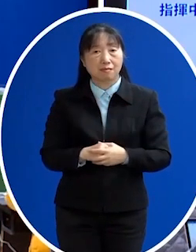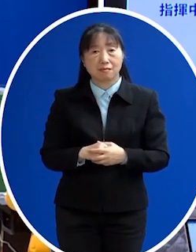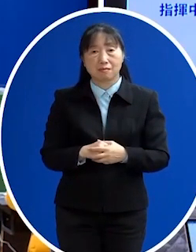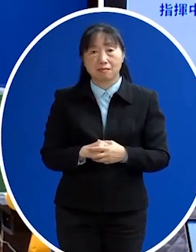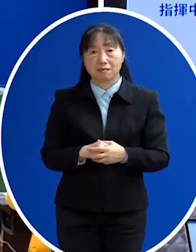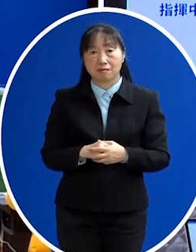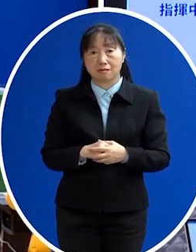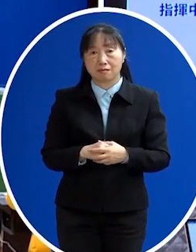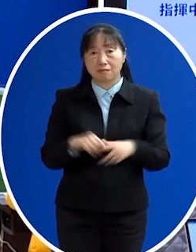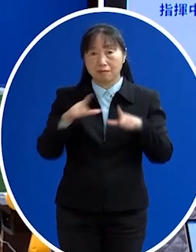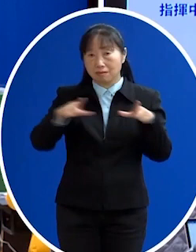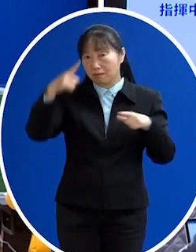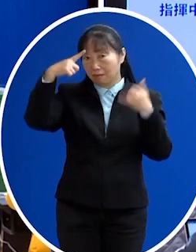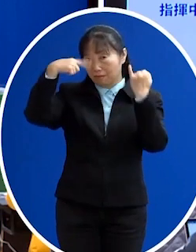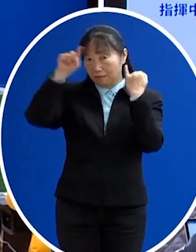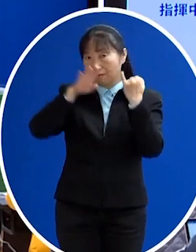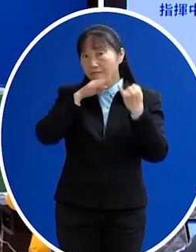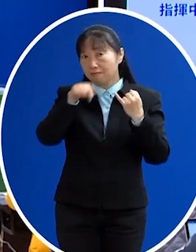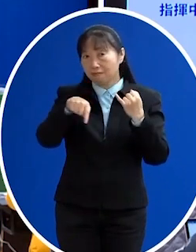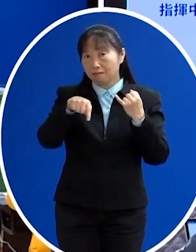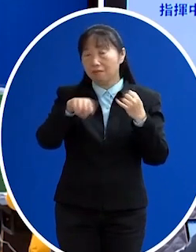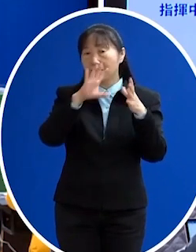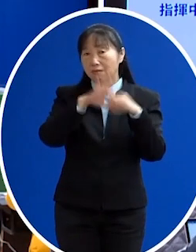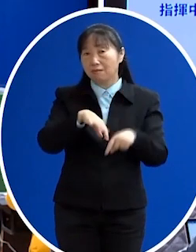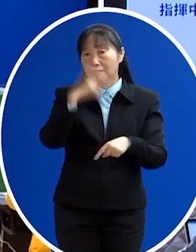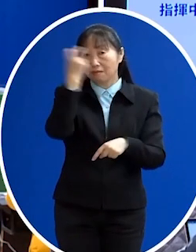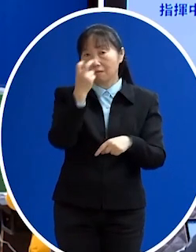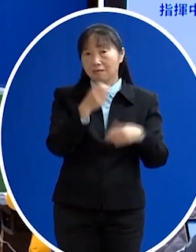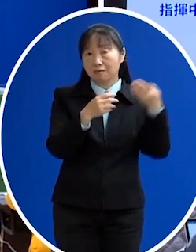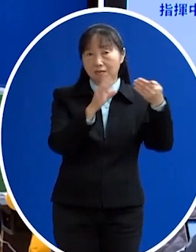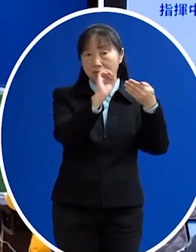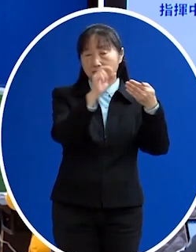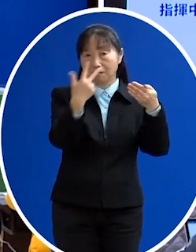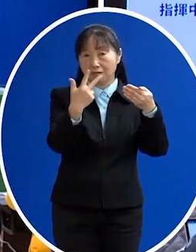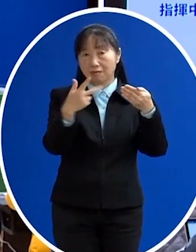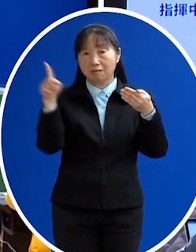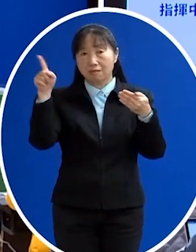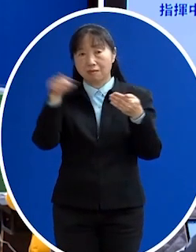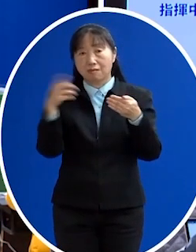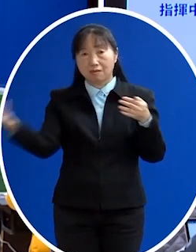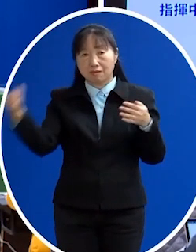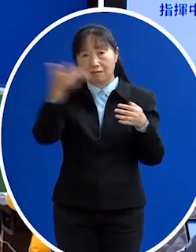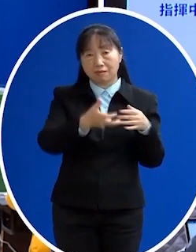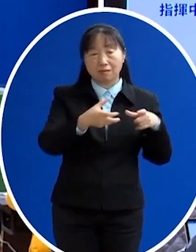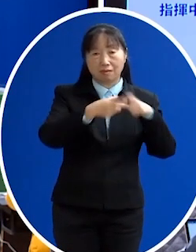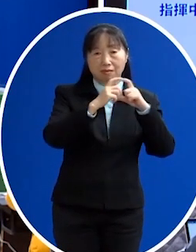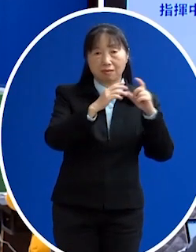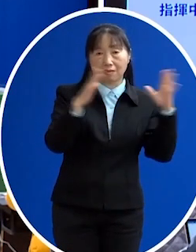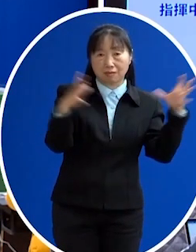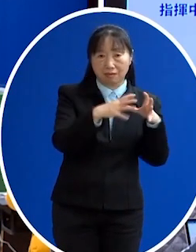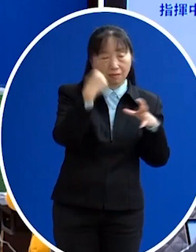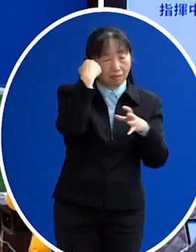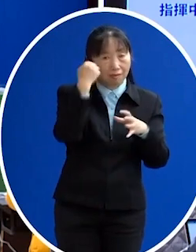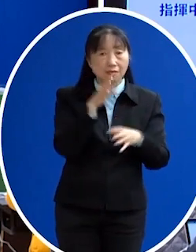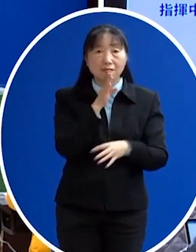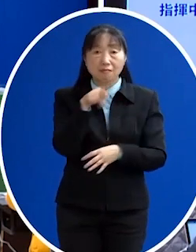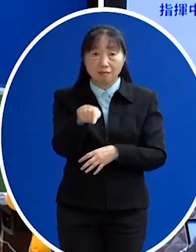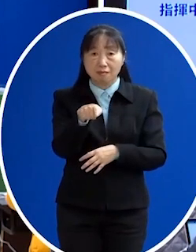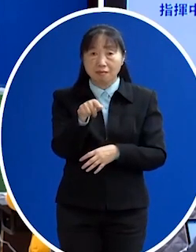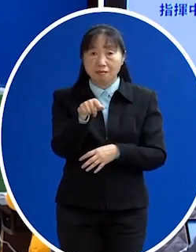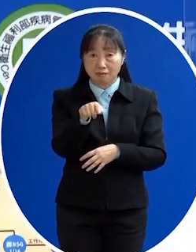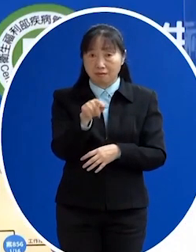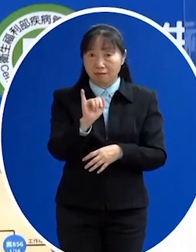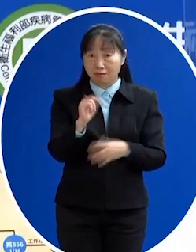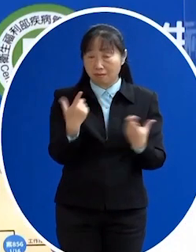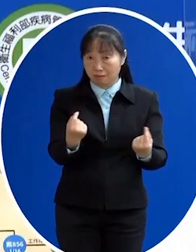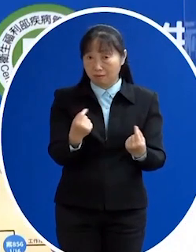一个大姑，就是她之前为了照顾907才搬回家，然后一期间跟907一起住的那一位。谢